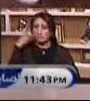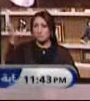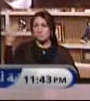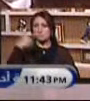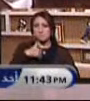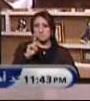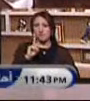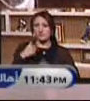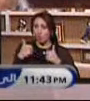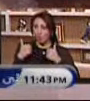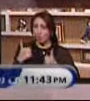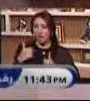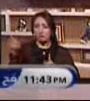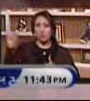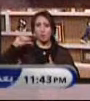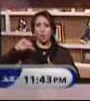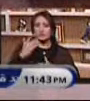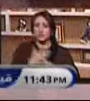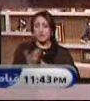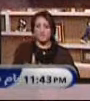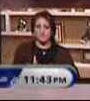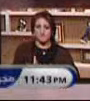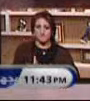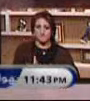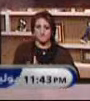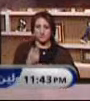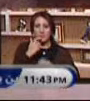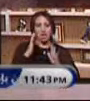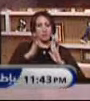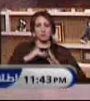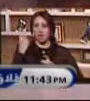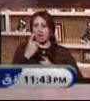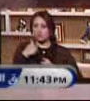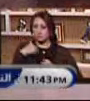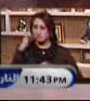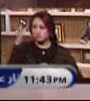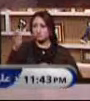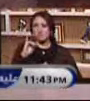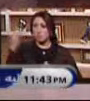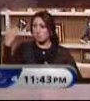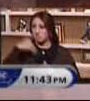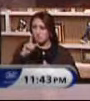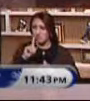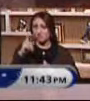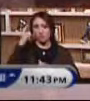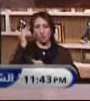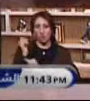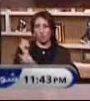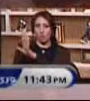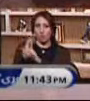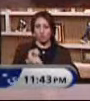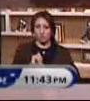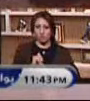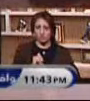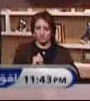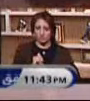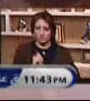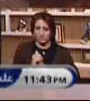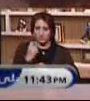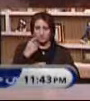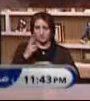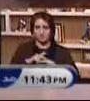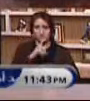فيسيئون الي. قال يا ابا هريرة كن على ما انت عليه، فانما تسفهم المل، انت بتديهم شوك في افواههم،